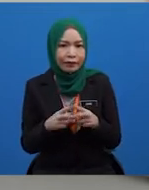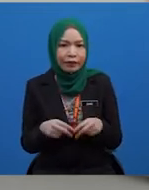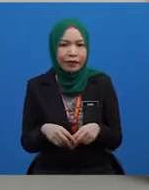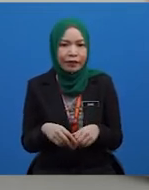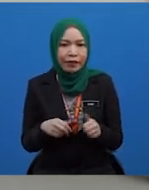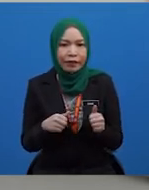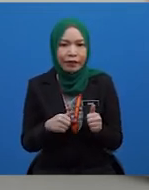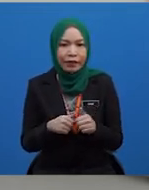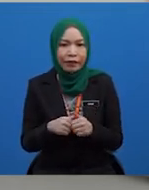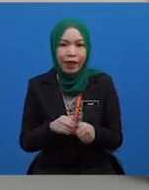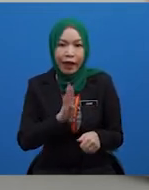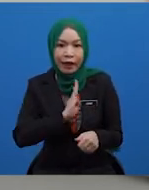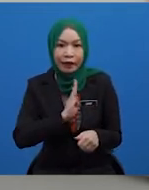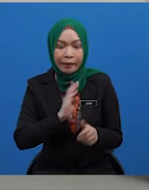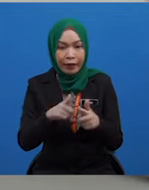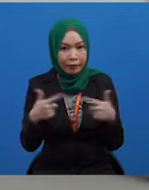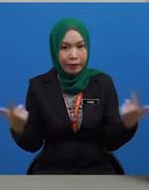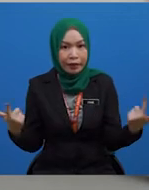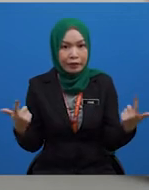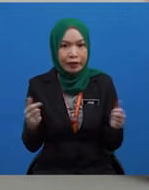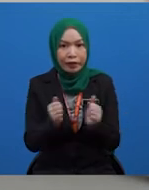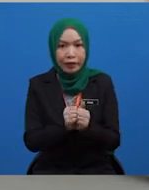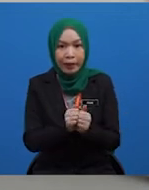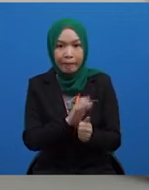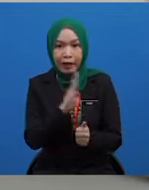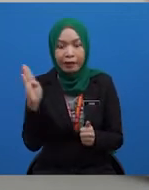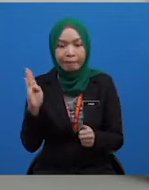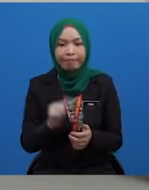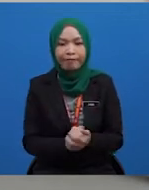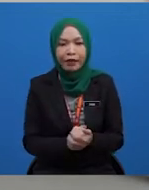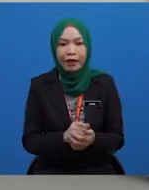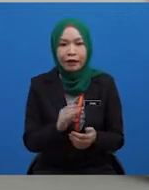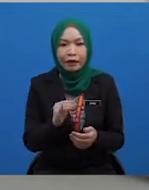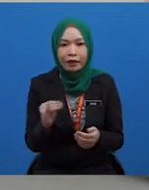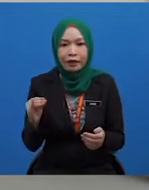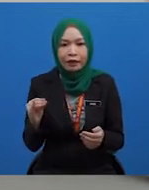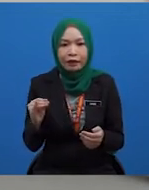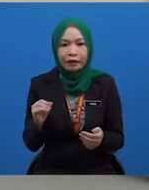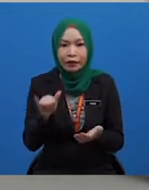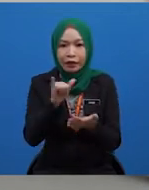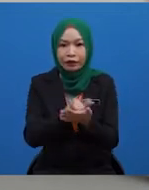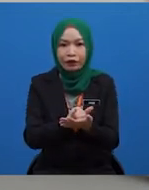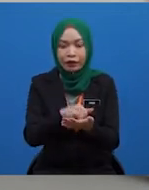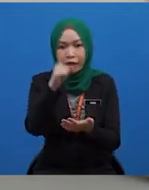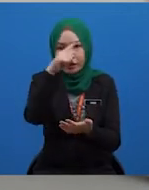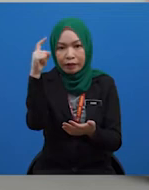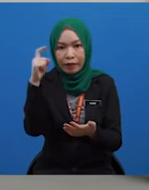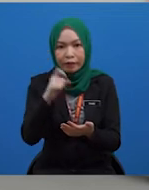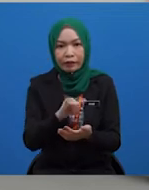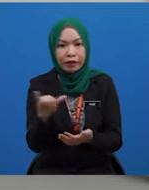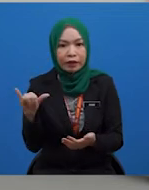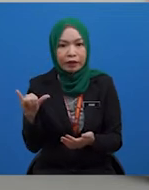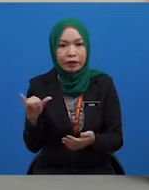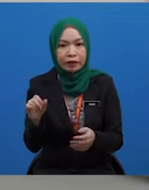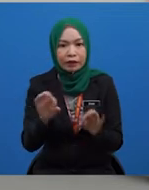daripada nilai-nilai masyarakat barat. Itulah sebabnya syarikat Mi telah